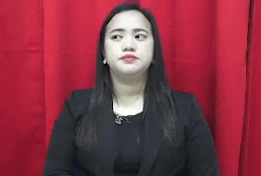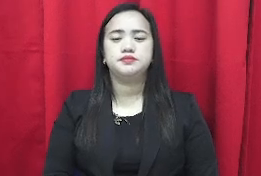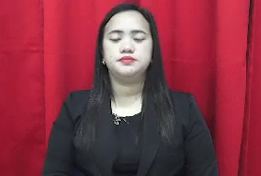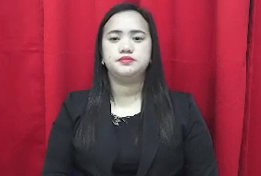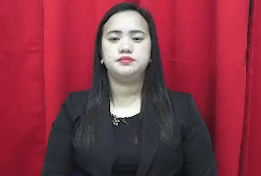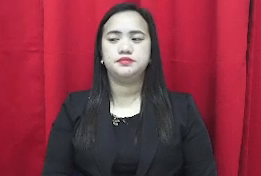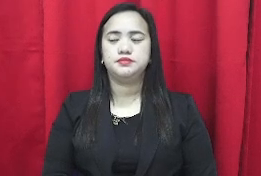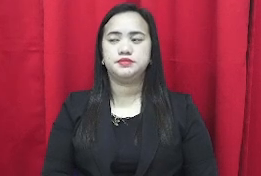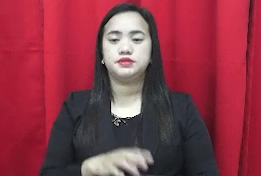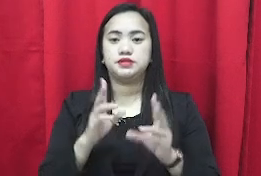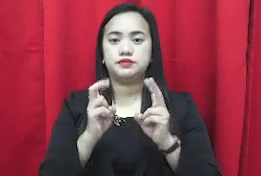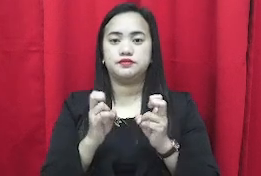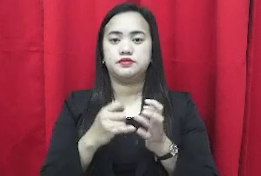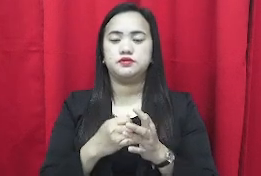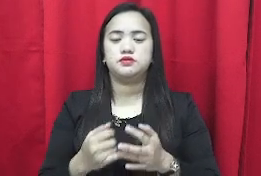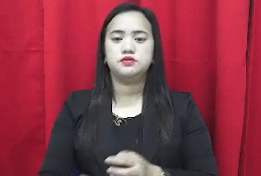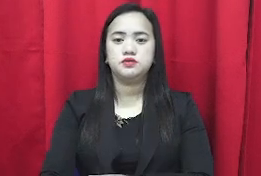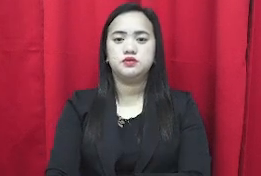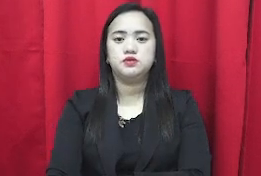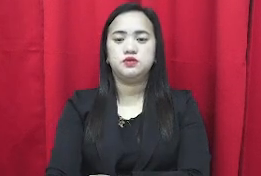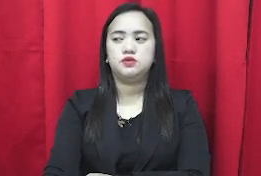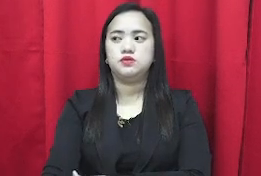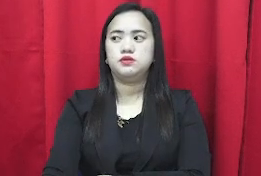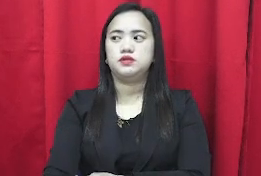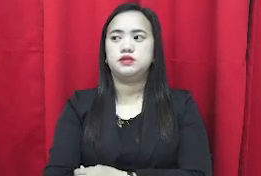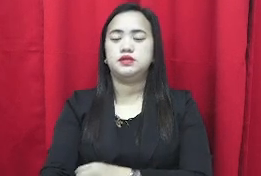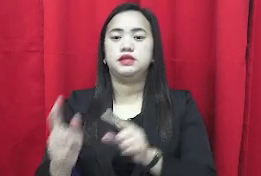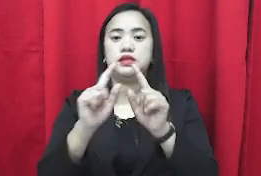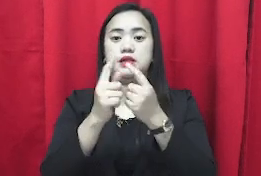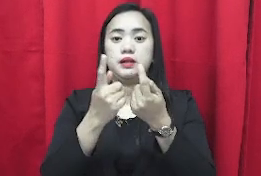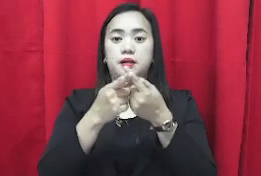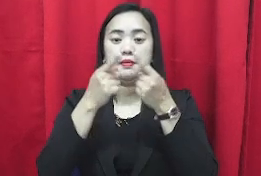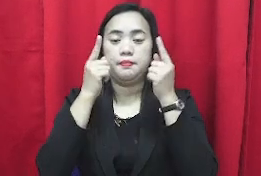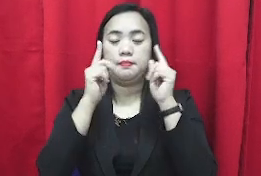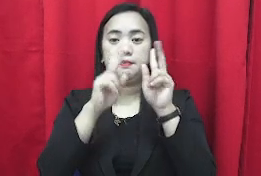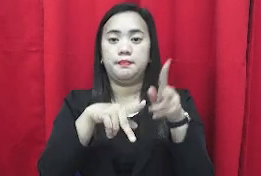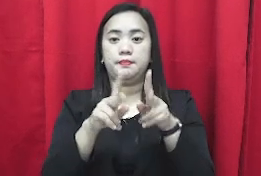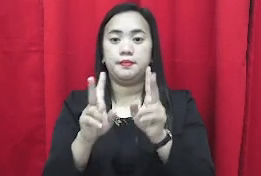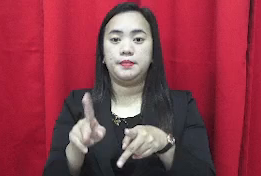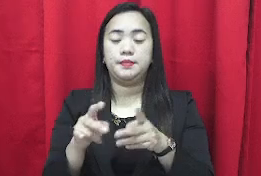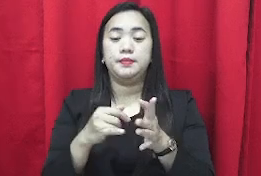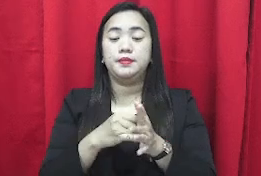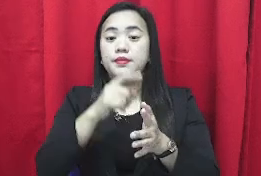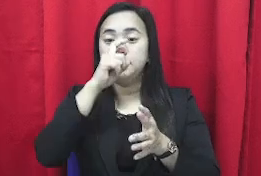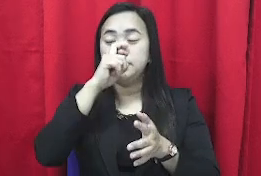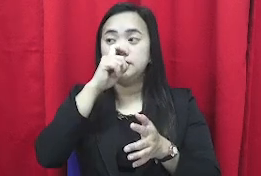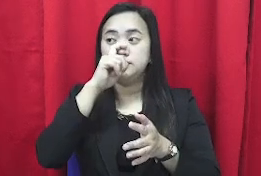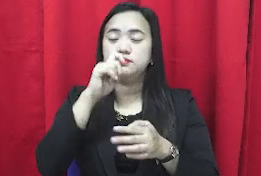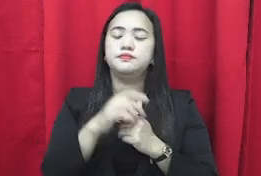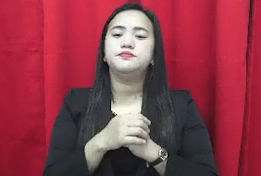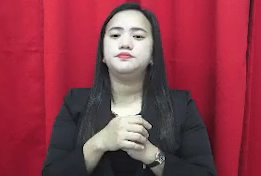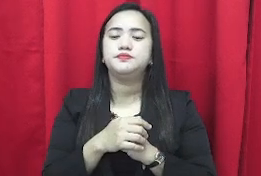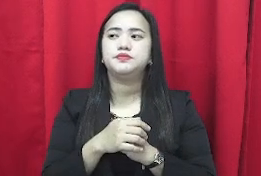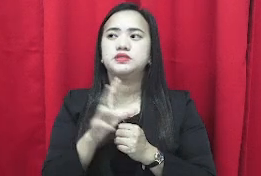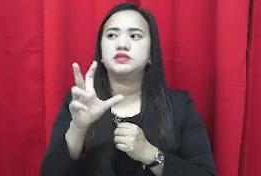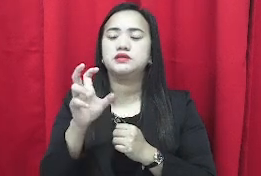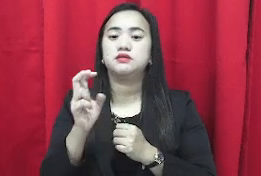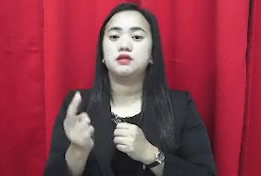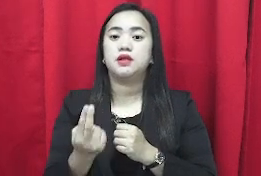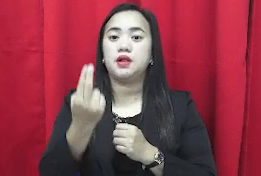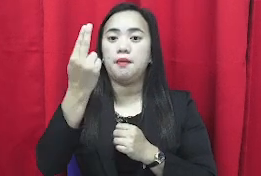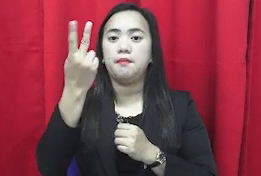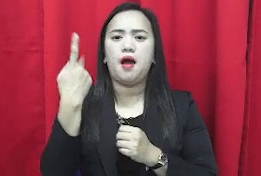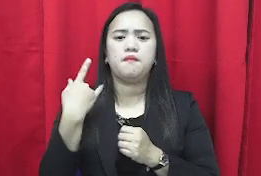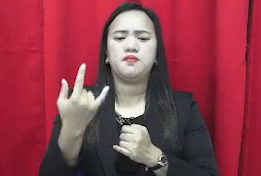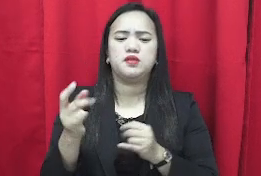eh lalo na since inopen ni Pastor to hang ganting preparation eh age ang age nito 13 and Up Yun ang sinabi niya walang